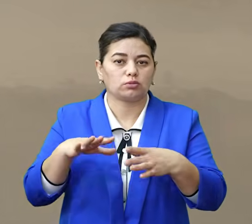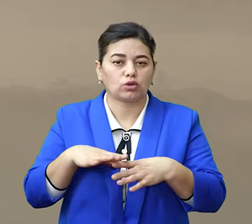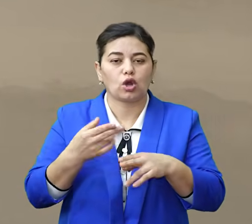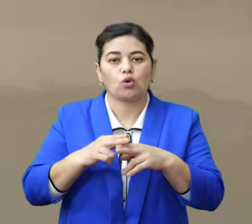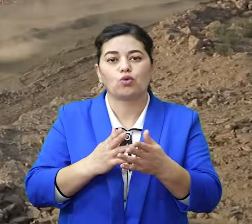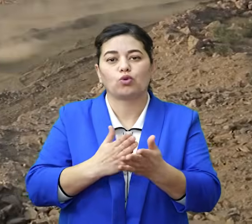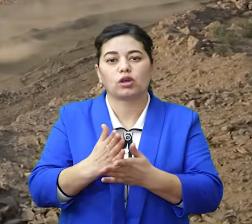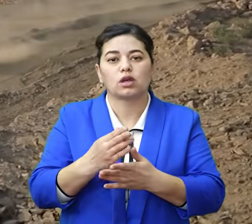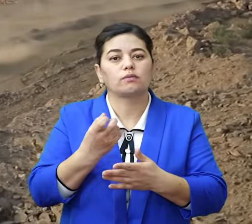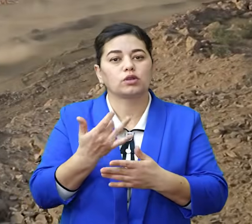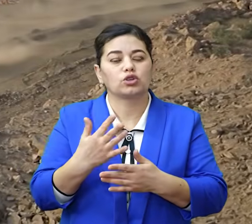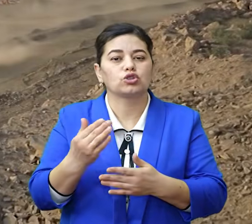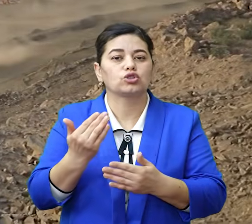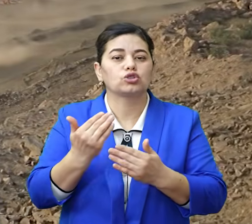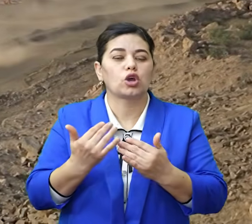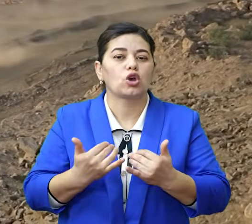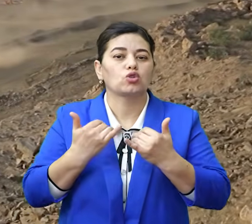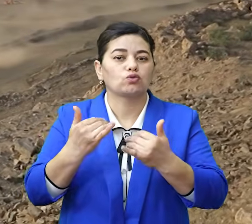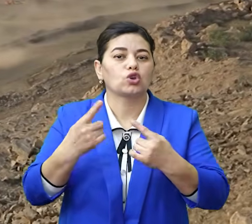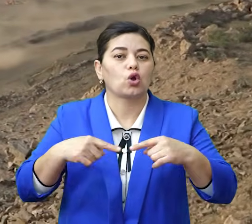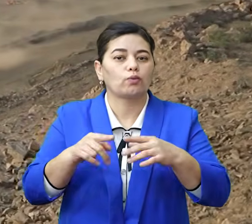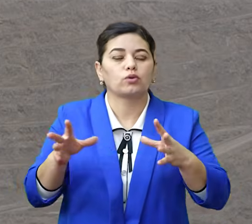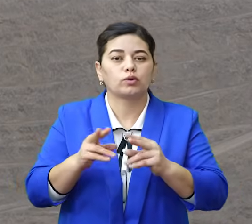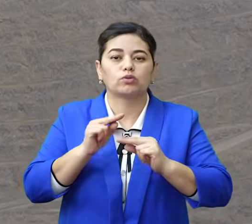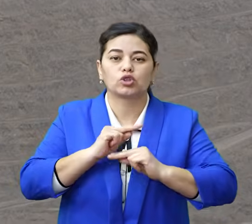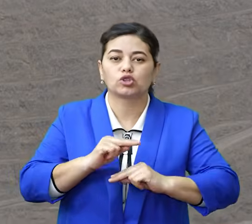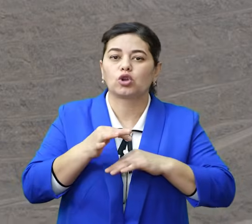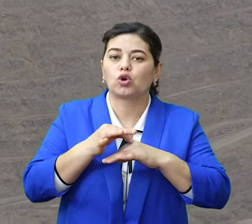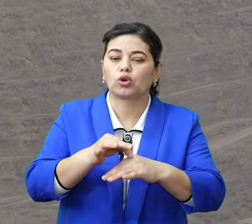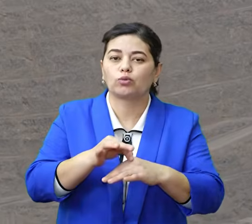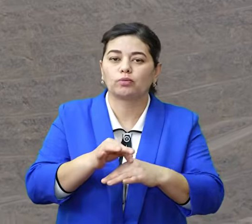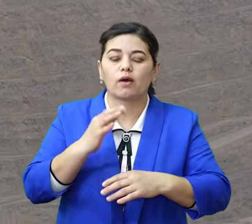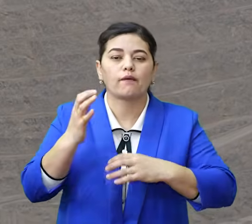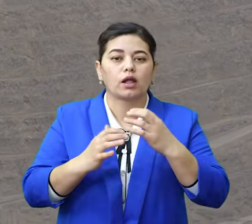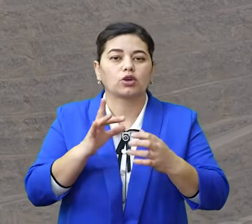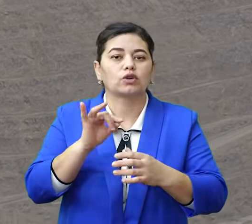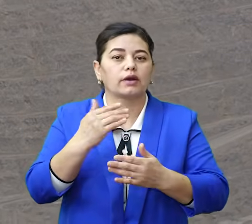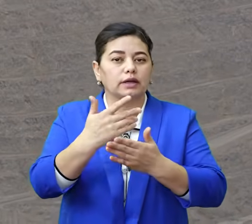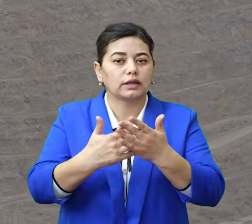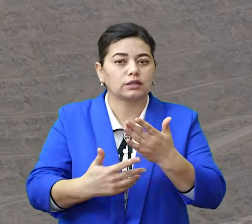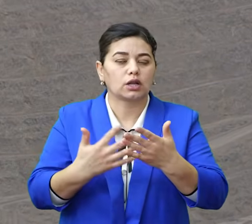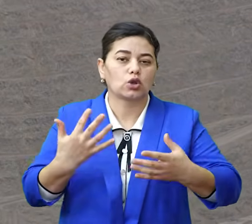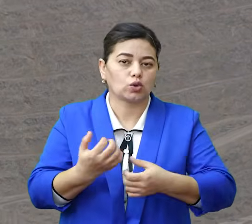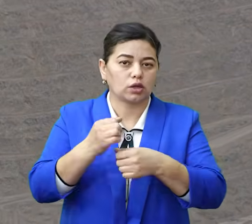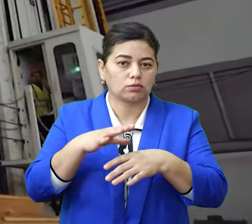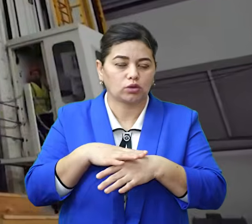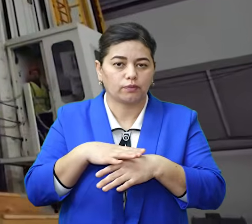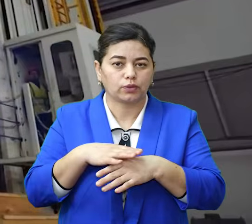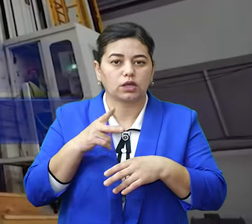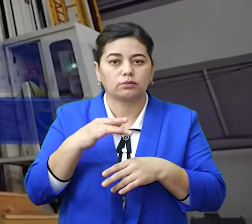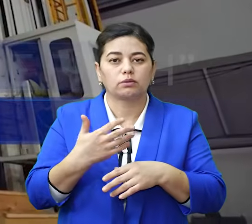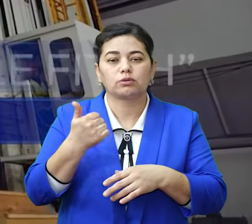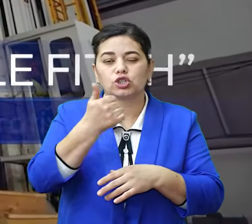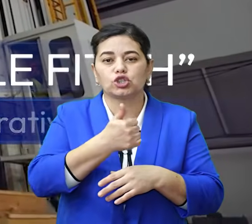Bu borada bir qator nufuzli kompaniyalar bilan hamkorlikda ishlar olib borilib, xalqaro reytinglar qo'lga kiritilmoqda.